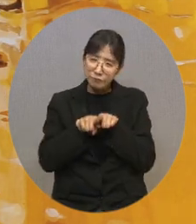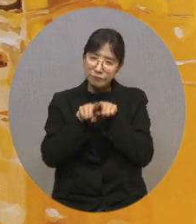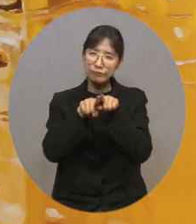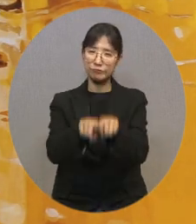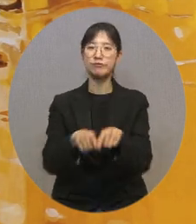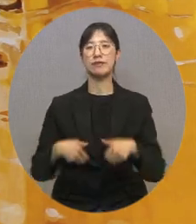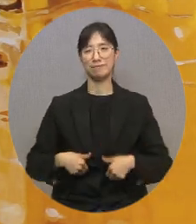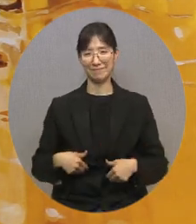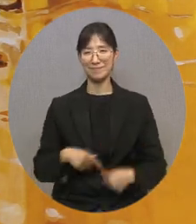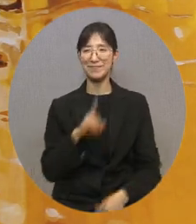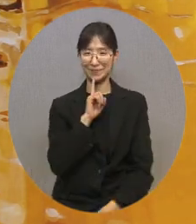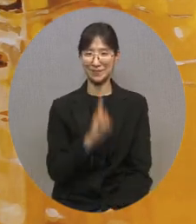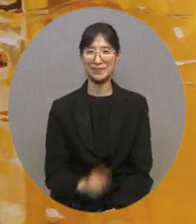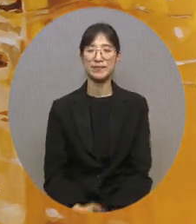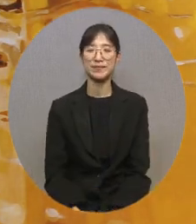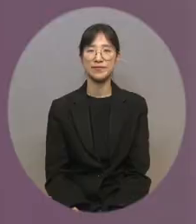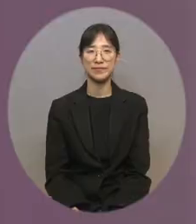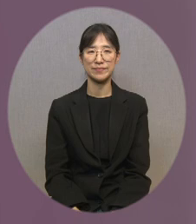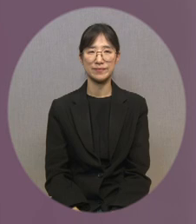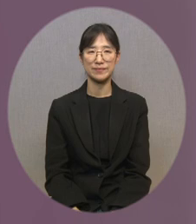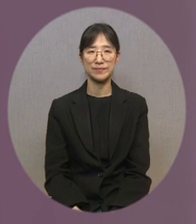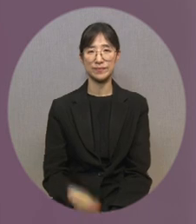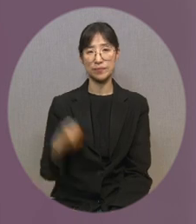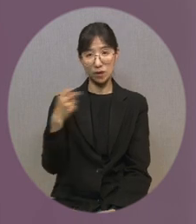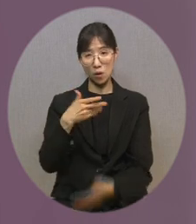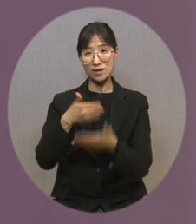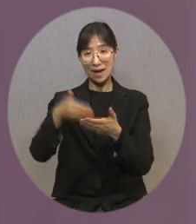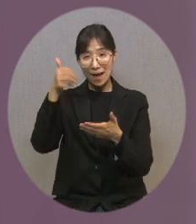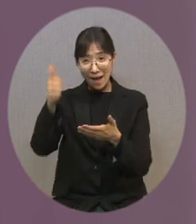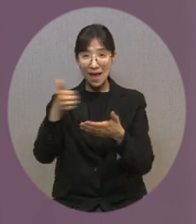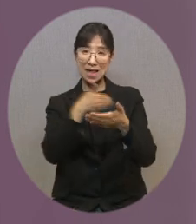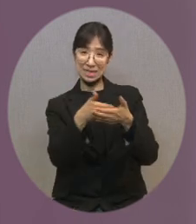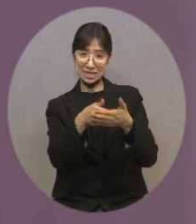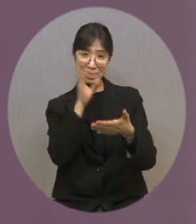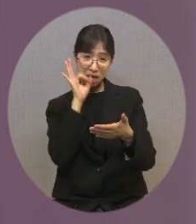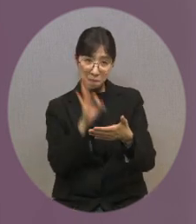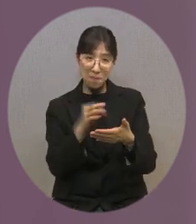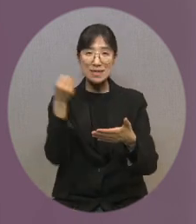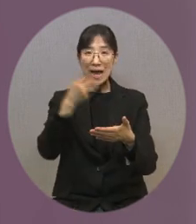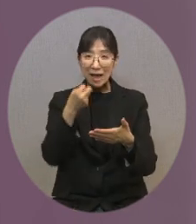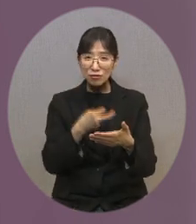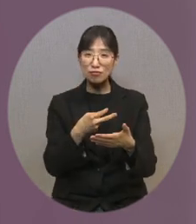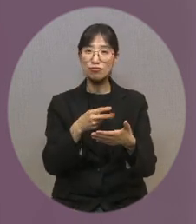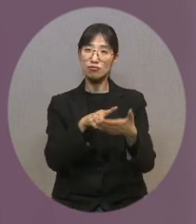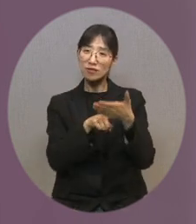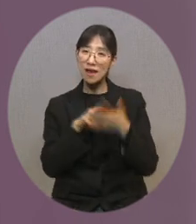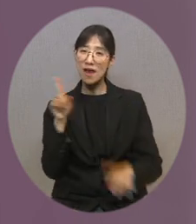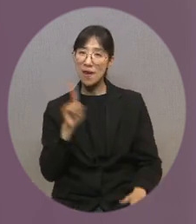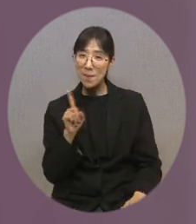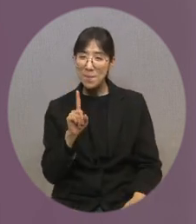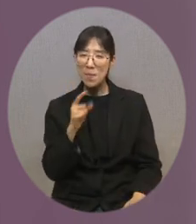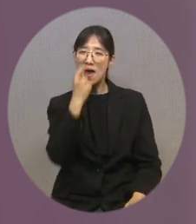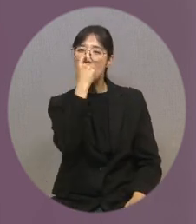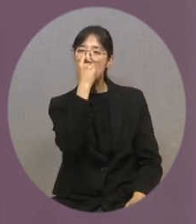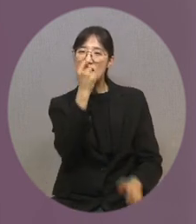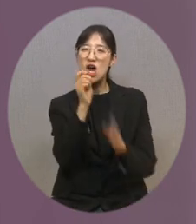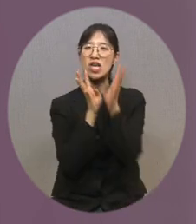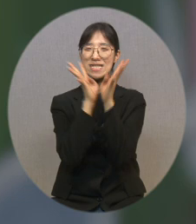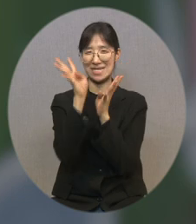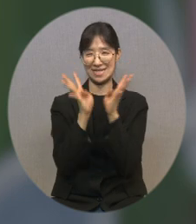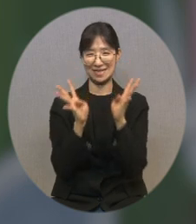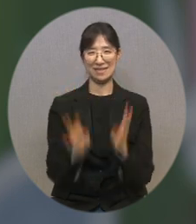동반자라고도 말합니다. 또한 작가의 그림에서 자주 나타나는 소재는 바로 선인장입니다.